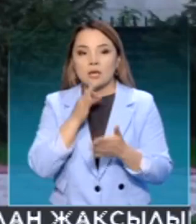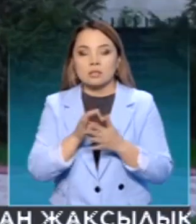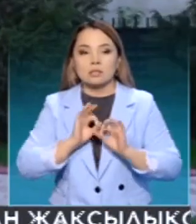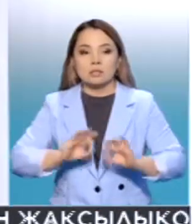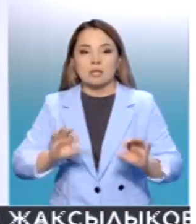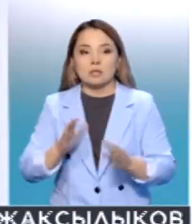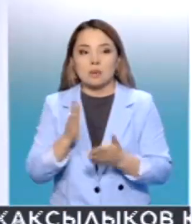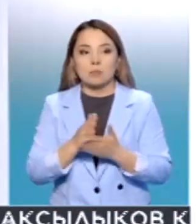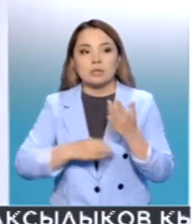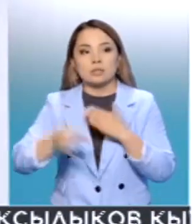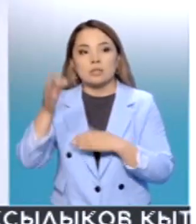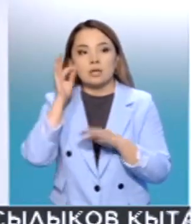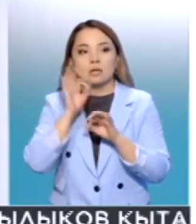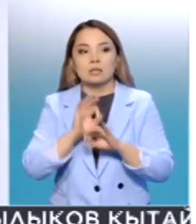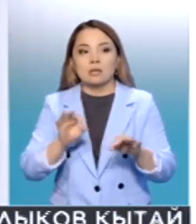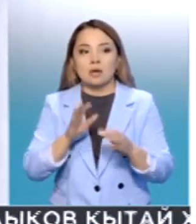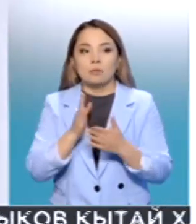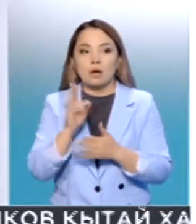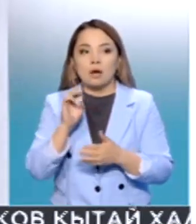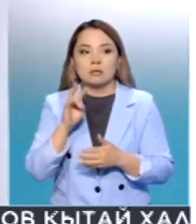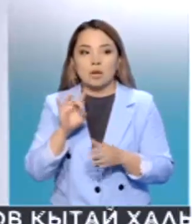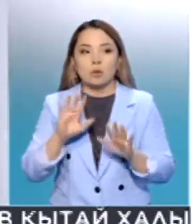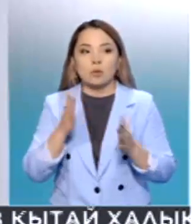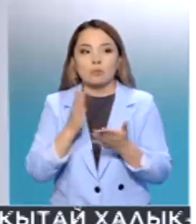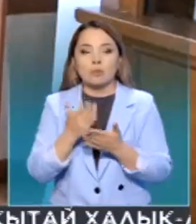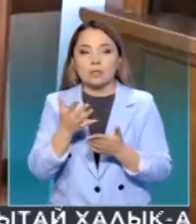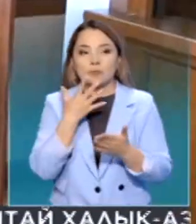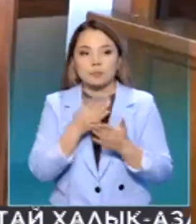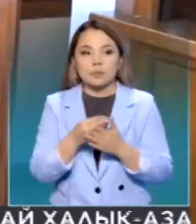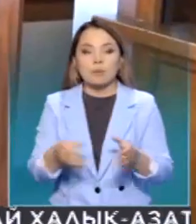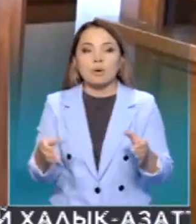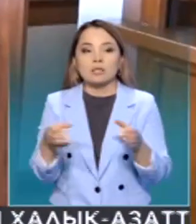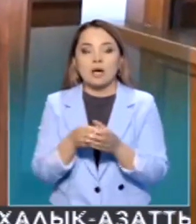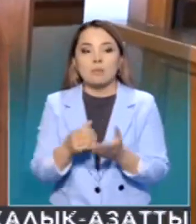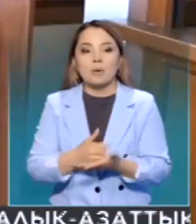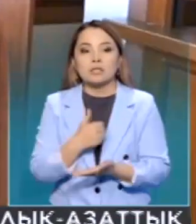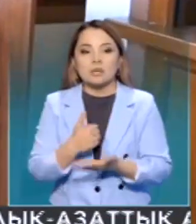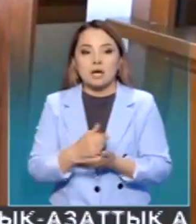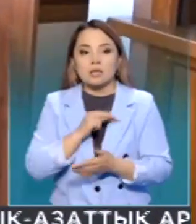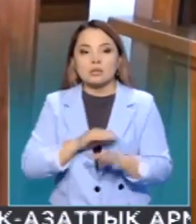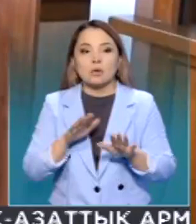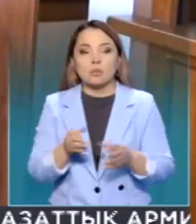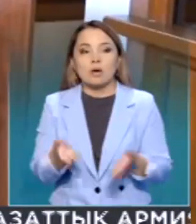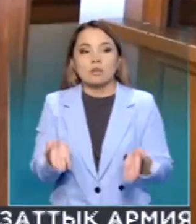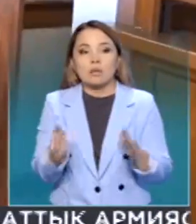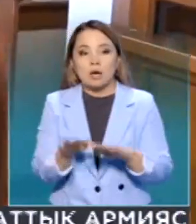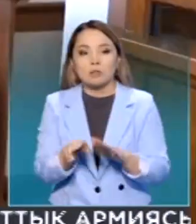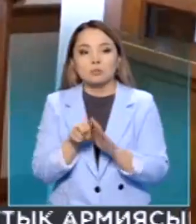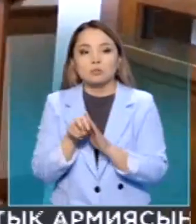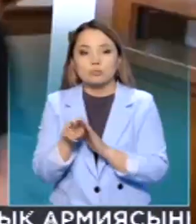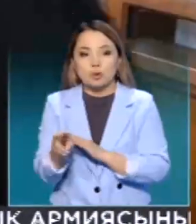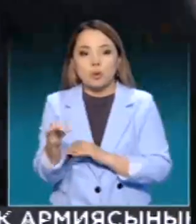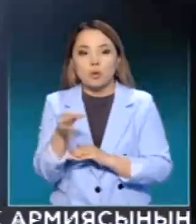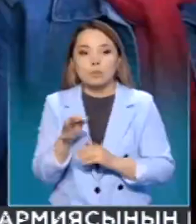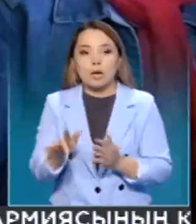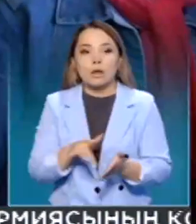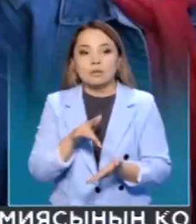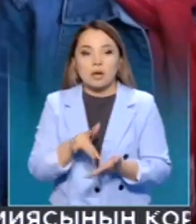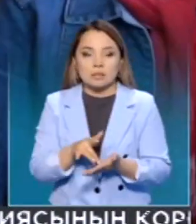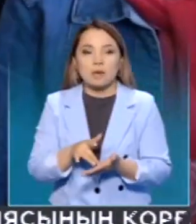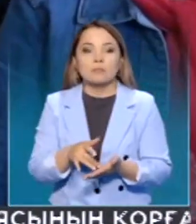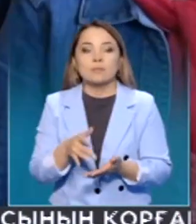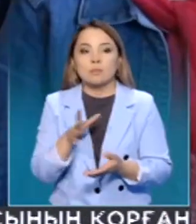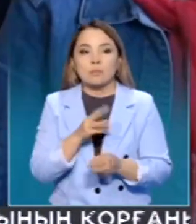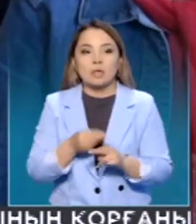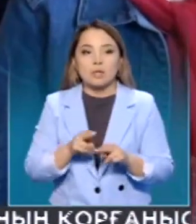жеткізді. Естеріңізге сала кетейік, қаңтар оқиғасы кезінде департамент басшысы қызмет орнын тастап кетіп, облыстық және қалалық полиция